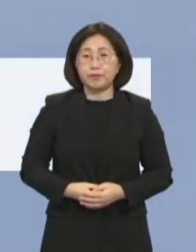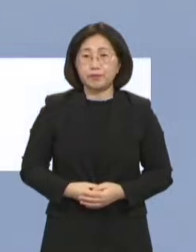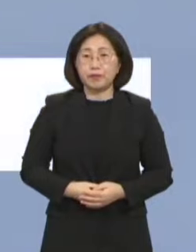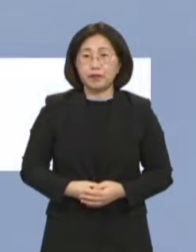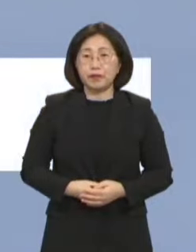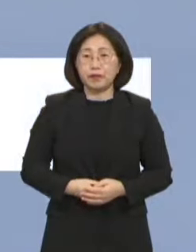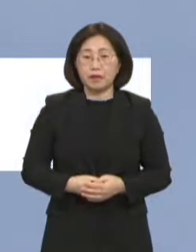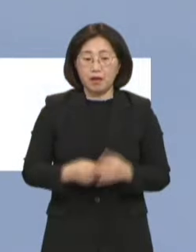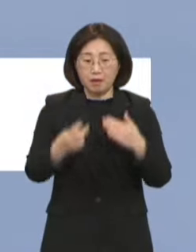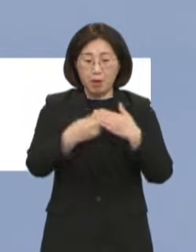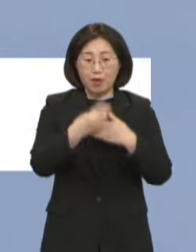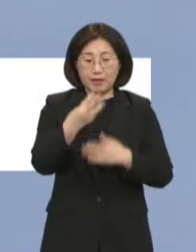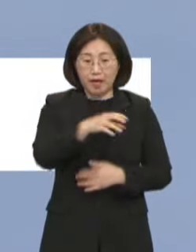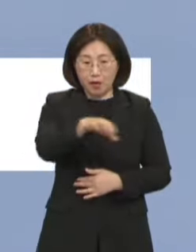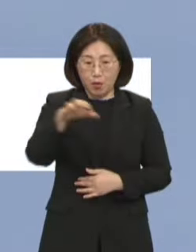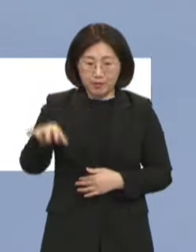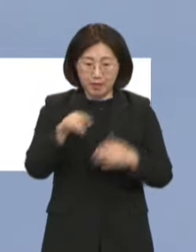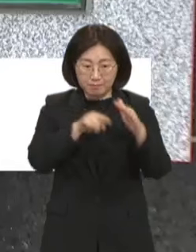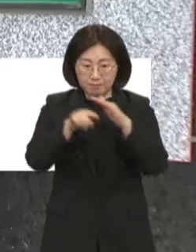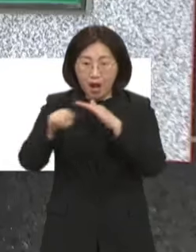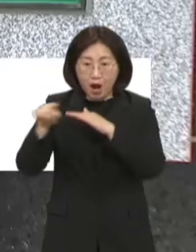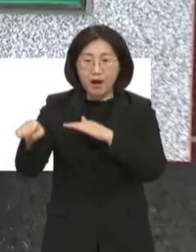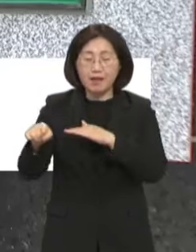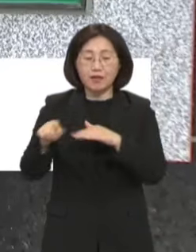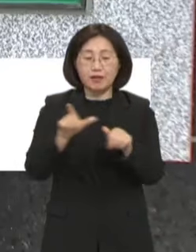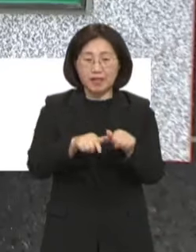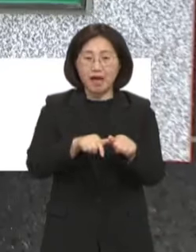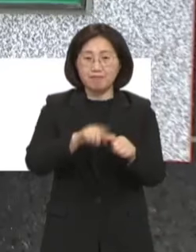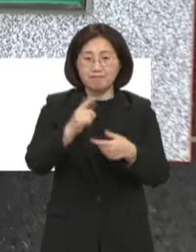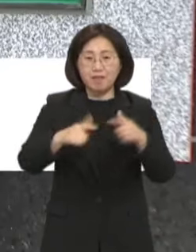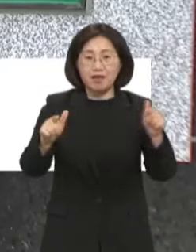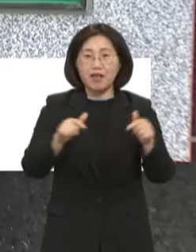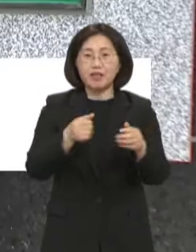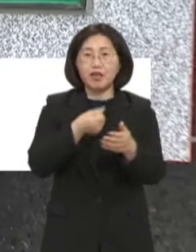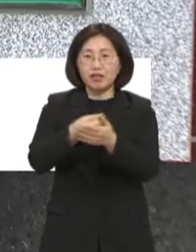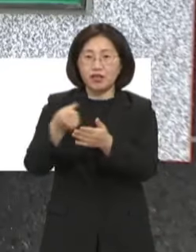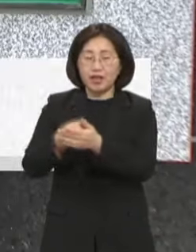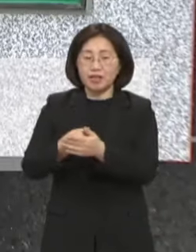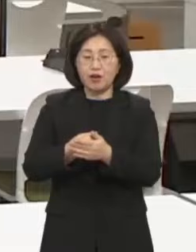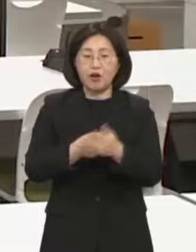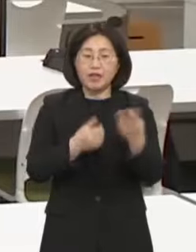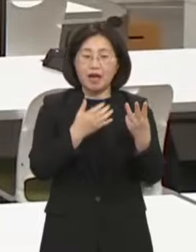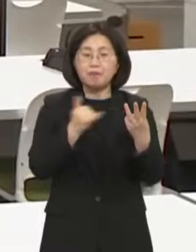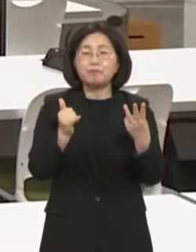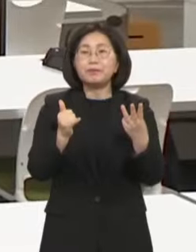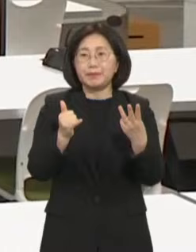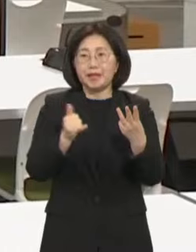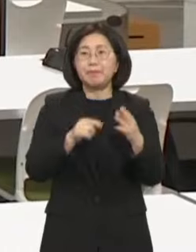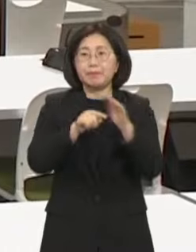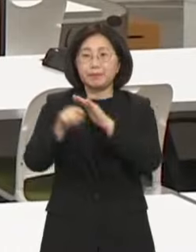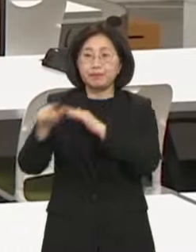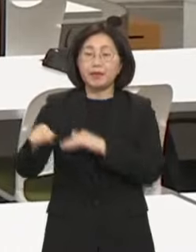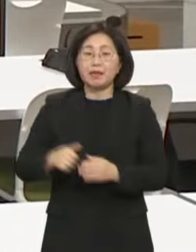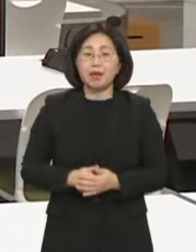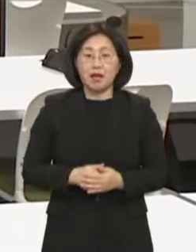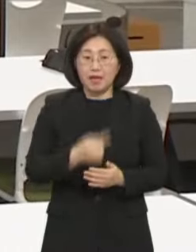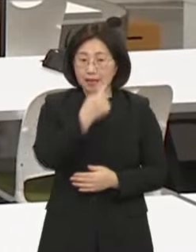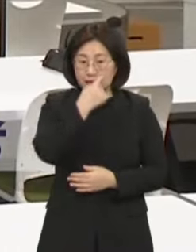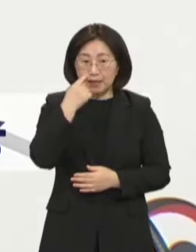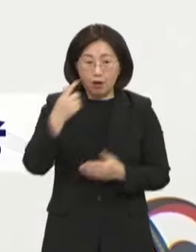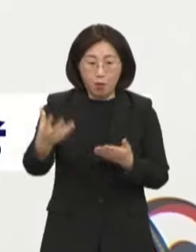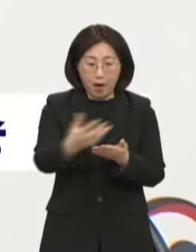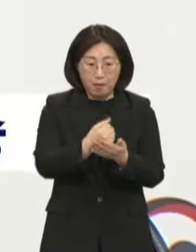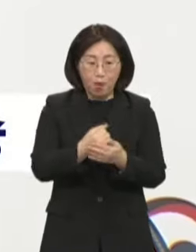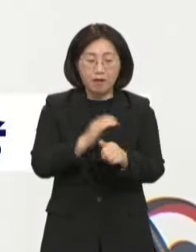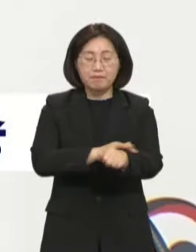이제 시간이 다 나눠져 갖고 나가게 되는 거고 인원은 한 세 명 정도 될 거 같아요 정부는 증거를 확보한 전공의들에